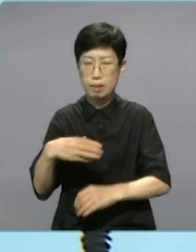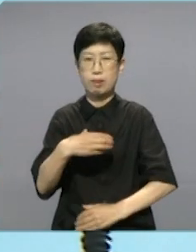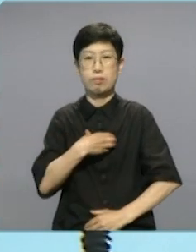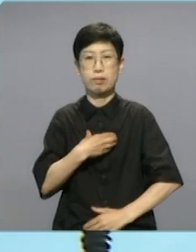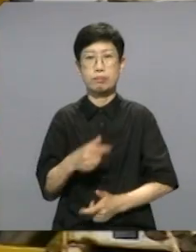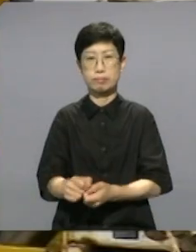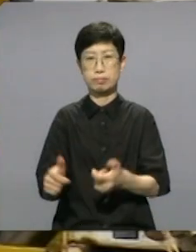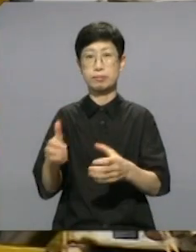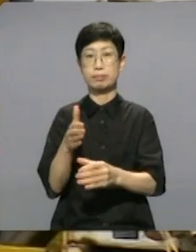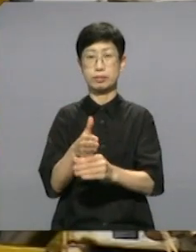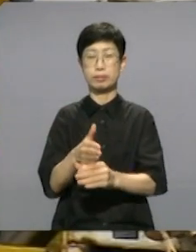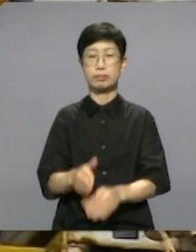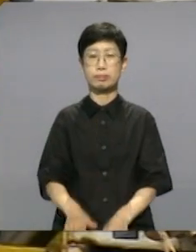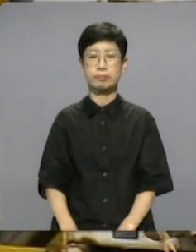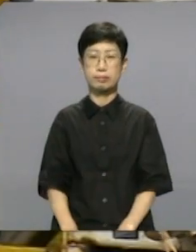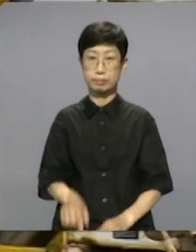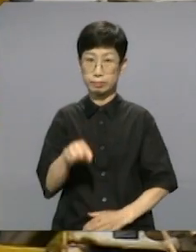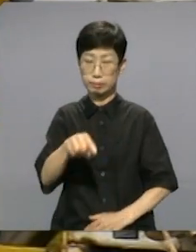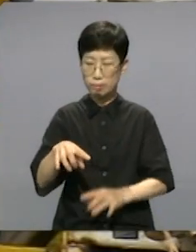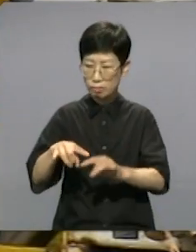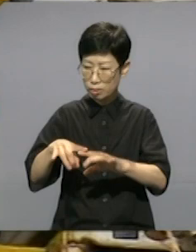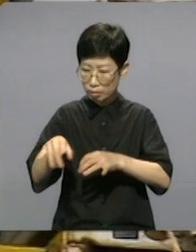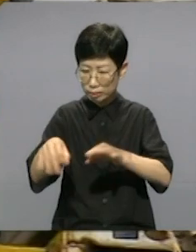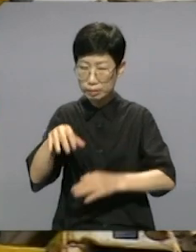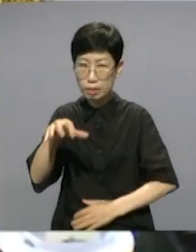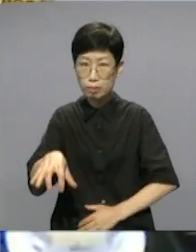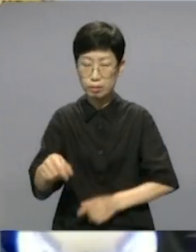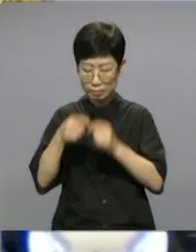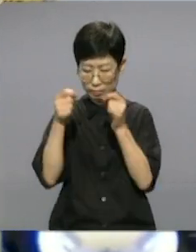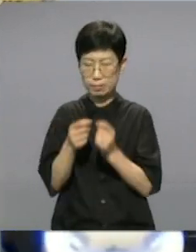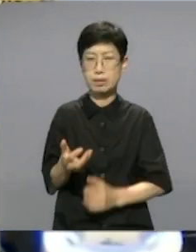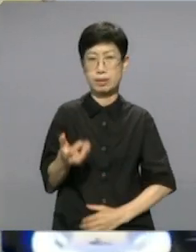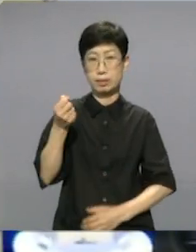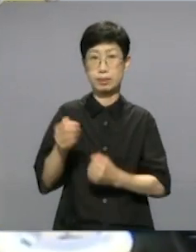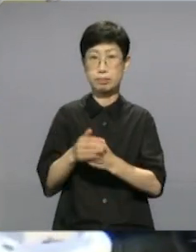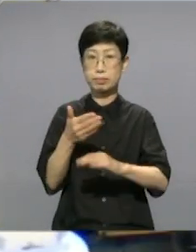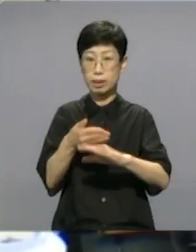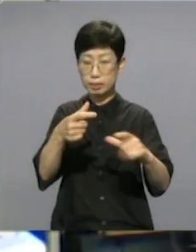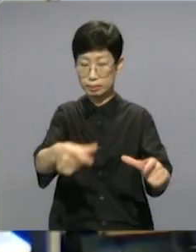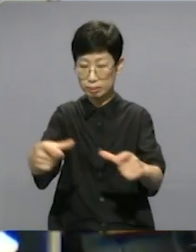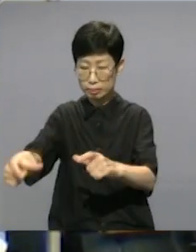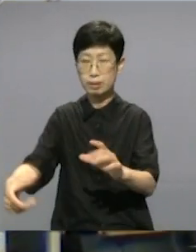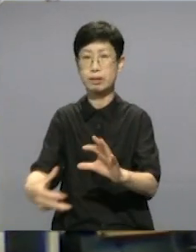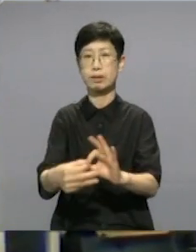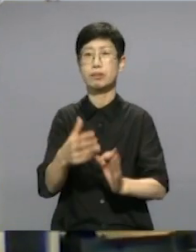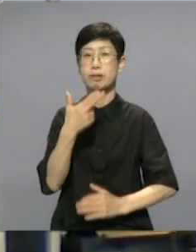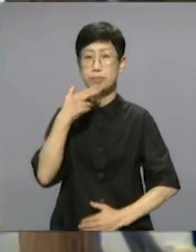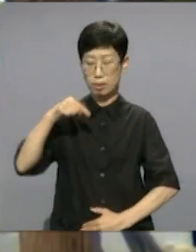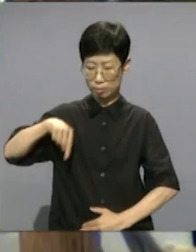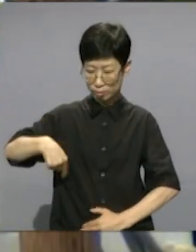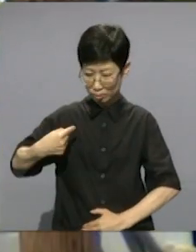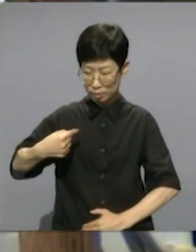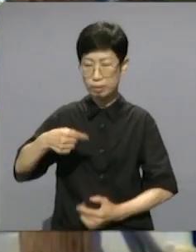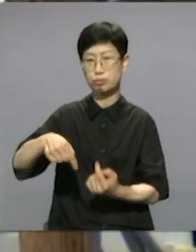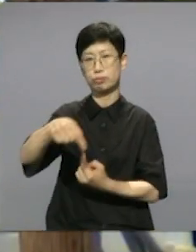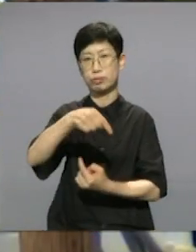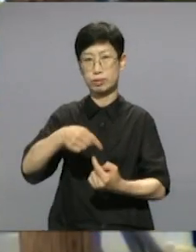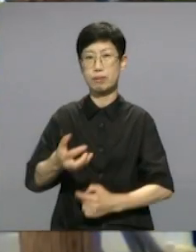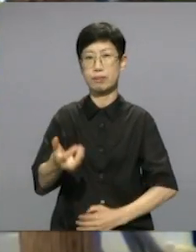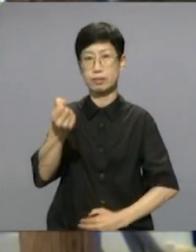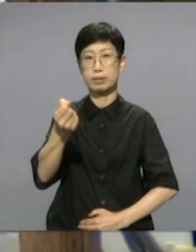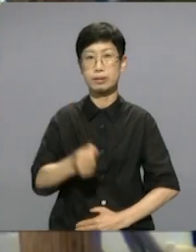있습니다. 텍사스의 전력 시장은 민영화돼 있어서 다른 주와 연결되지 않은 독자적인 운영 체계를 가지고